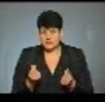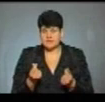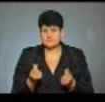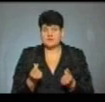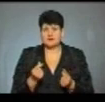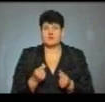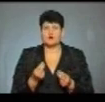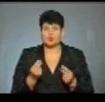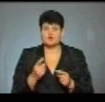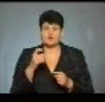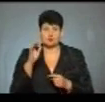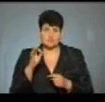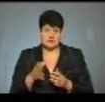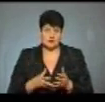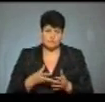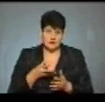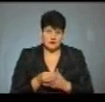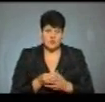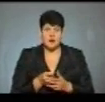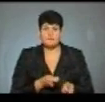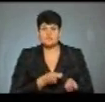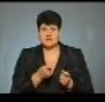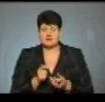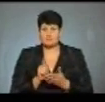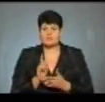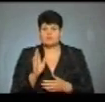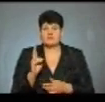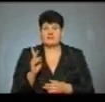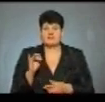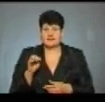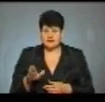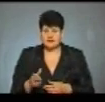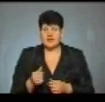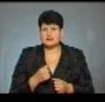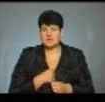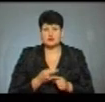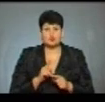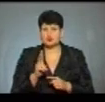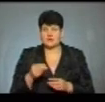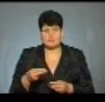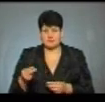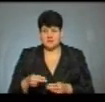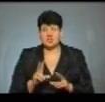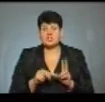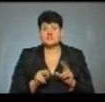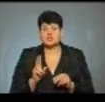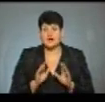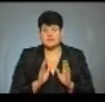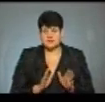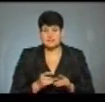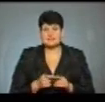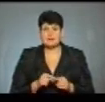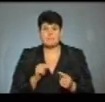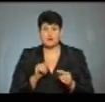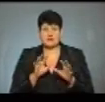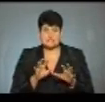гроші 100% проплату, а поставка автомобілів почнеться у квітні. На жаль, ніхто цього не підпише, на щастя, тому що це